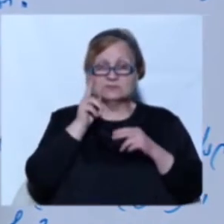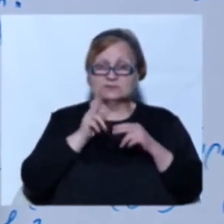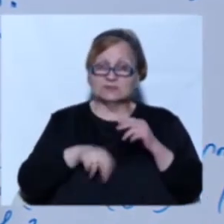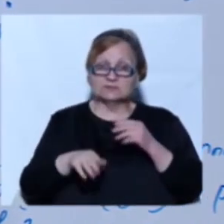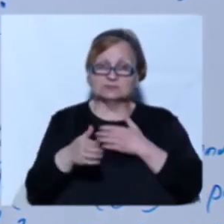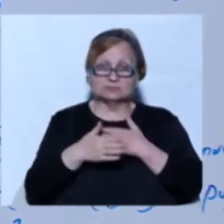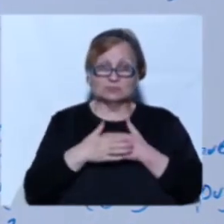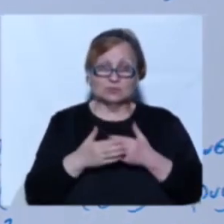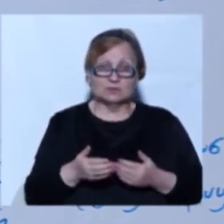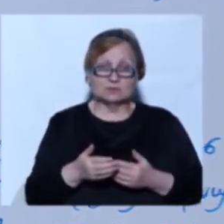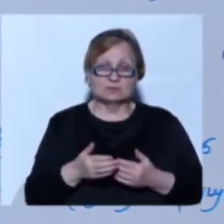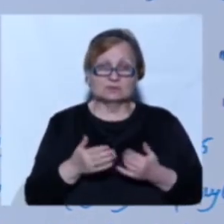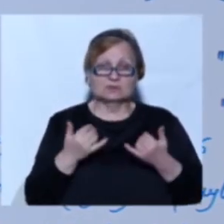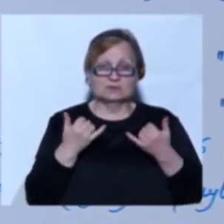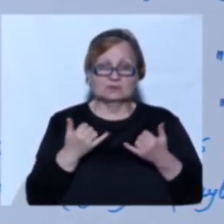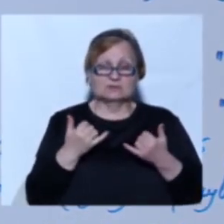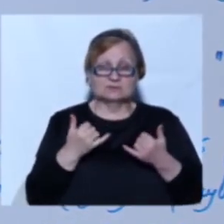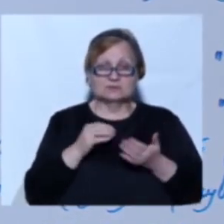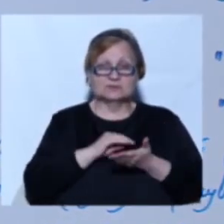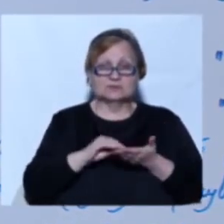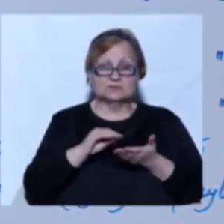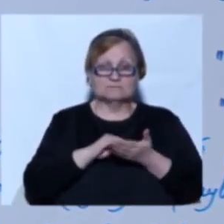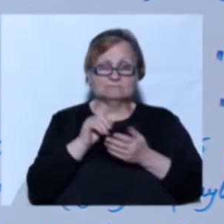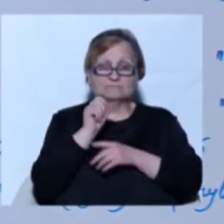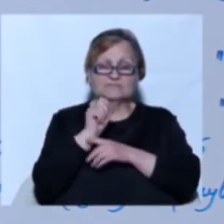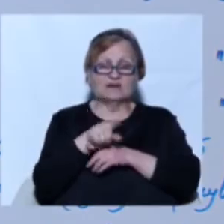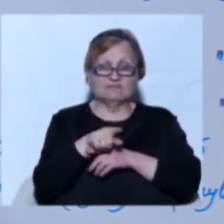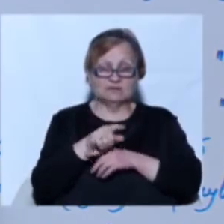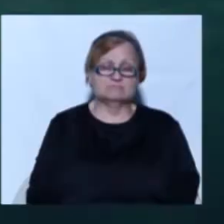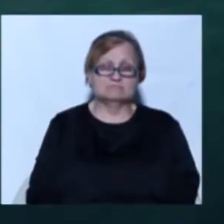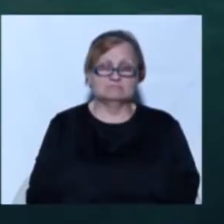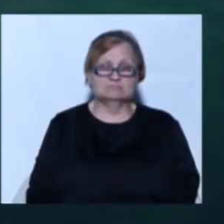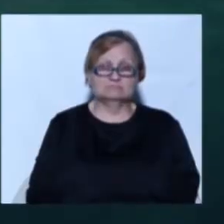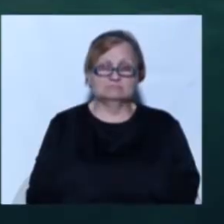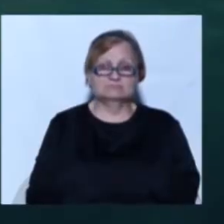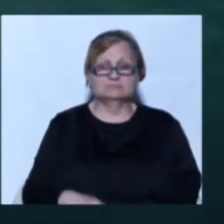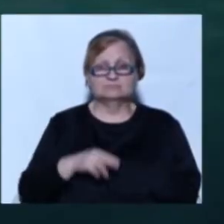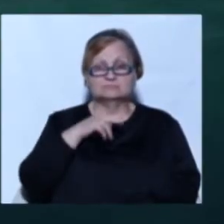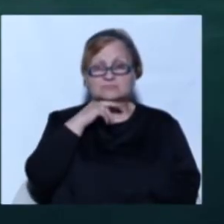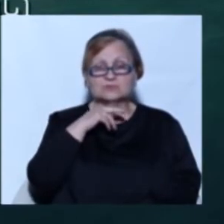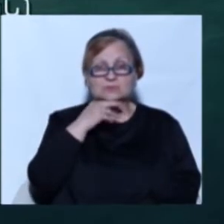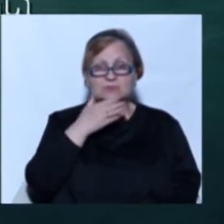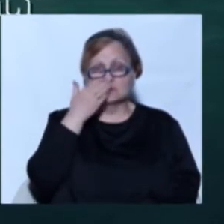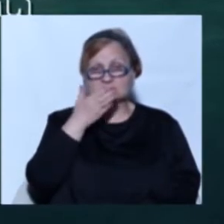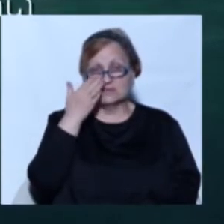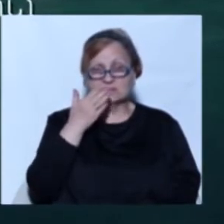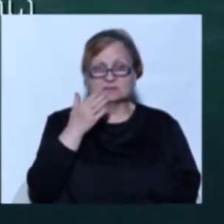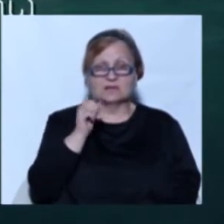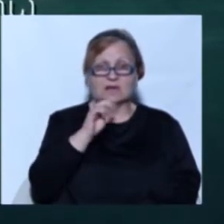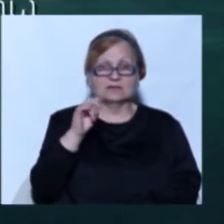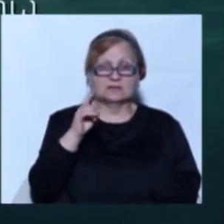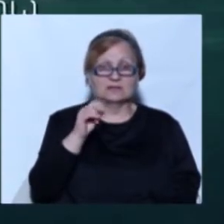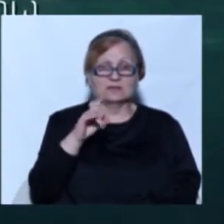მიუახლოვდა და ახლა ჩაგანიშნინებთ საშინაო დავალებას. ყურადღებით წაიკითხეთ ანა კალანდაძის